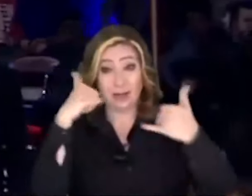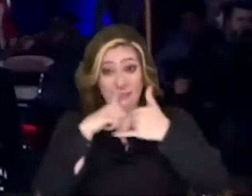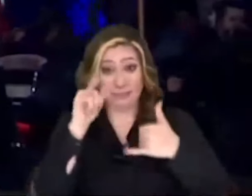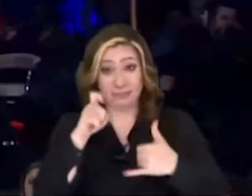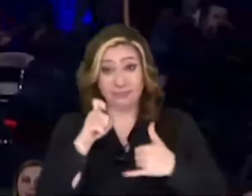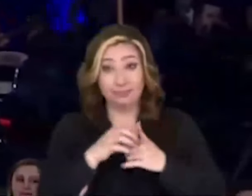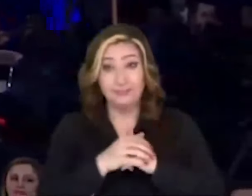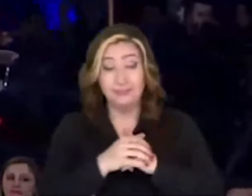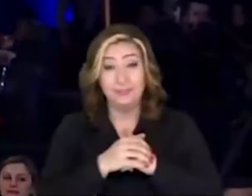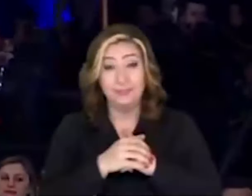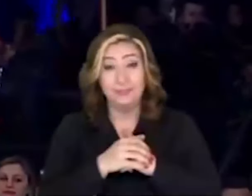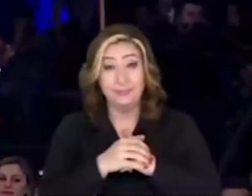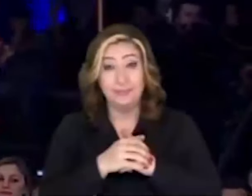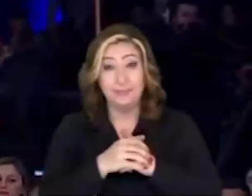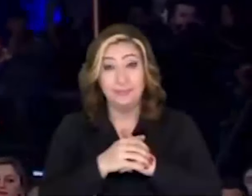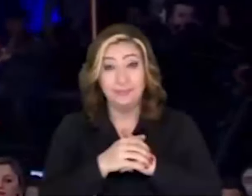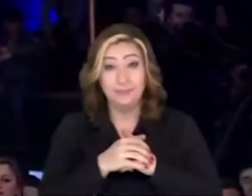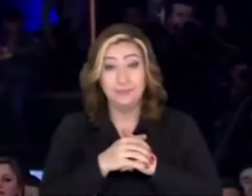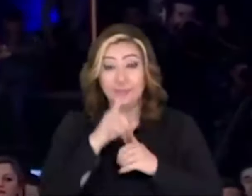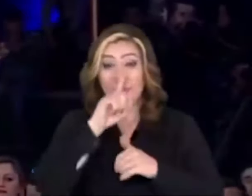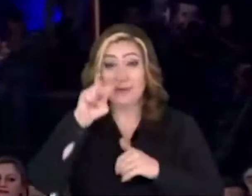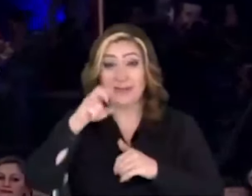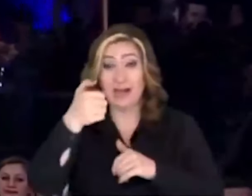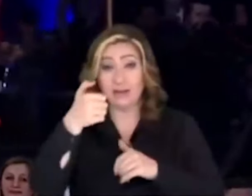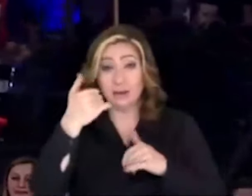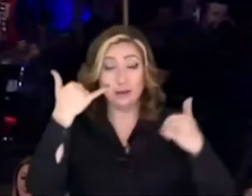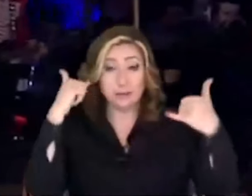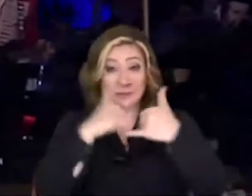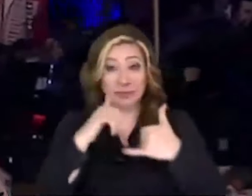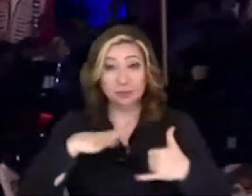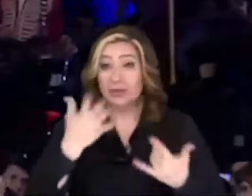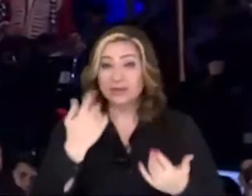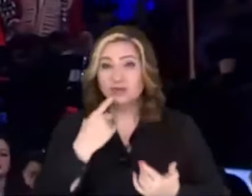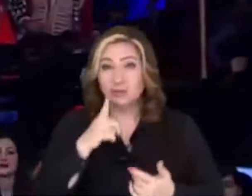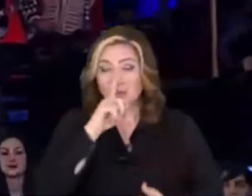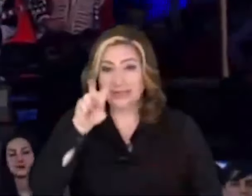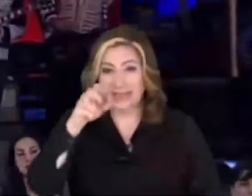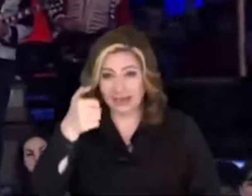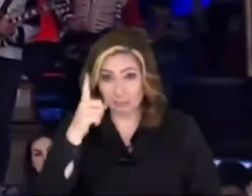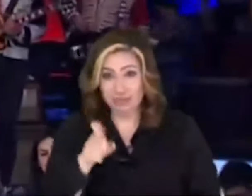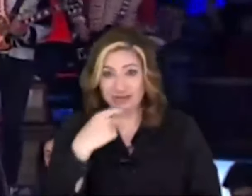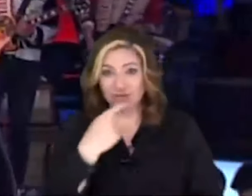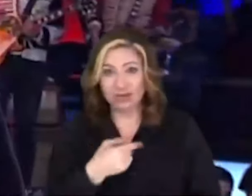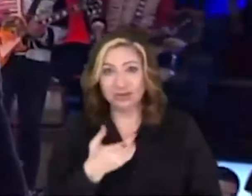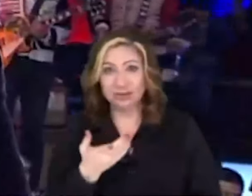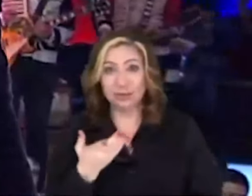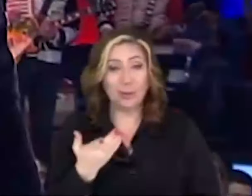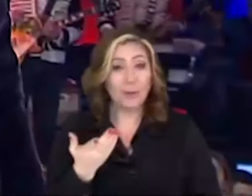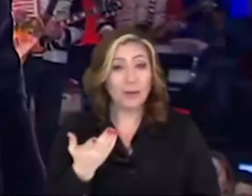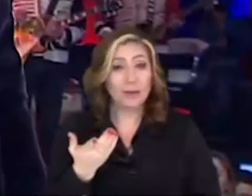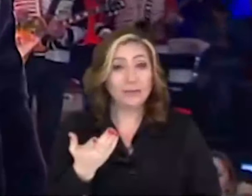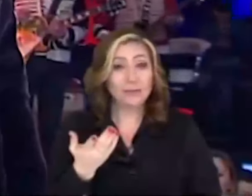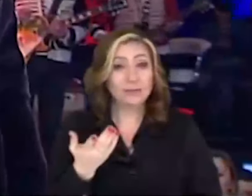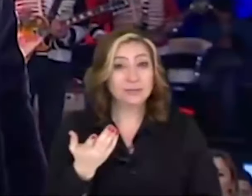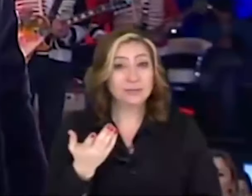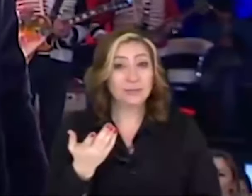Alo? İşte bir şey yok mu? 186 ile görüştüğümüz zaman ne diyeceğiz? 186 mı diyeceğiz? Ne?